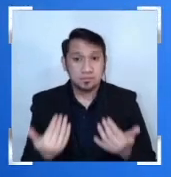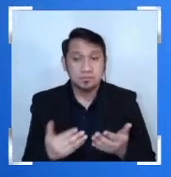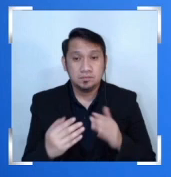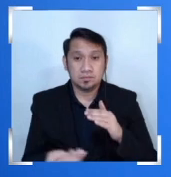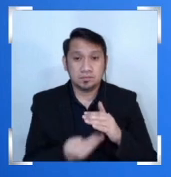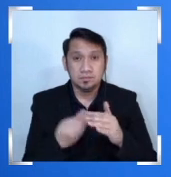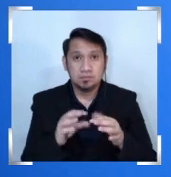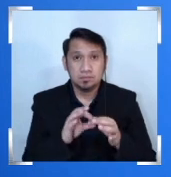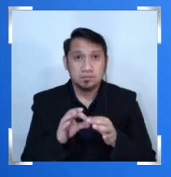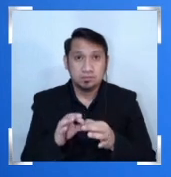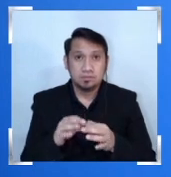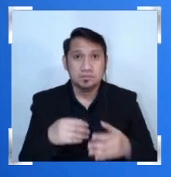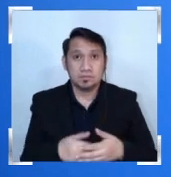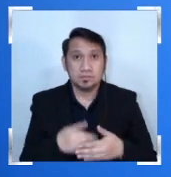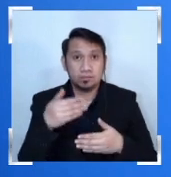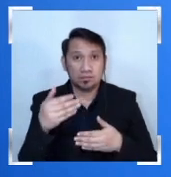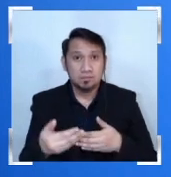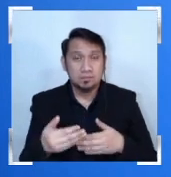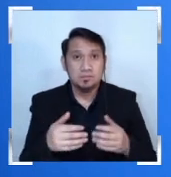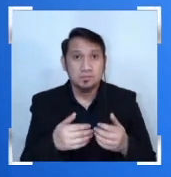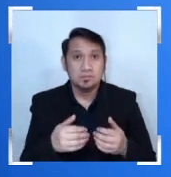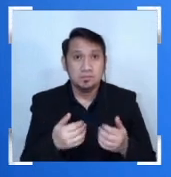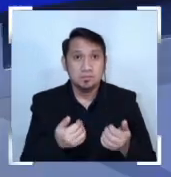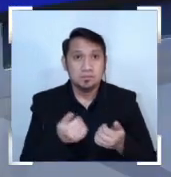mga hakbang ng susunod na administrasyon.